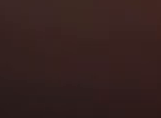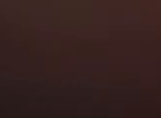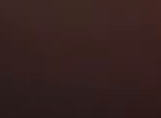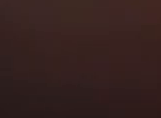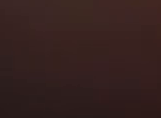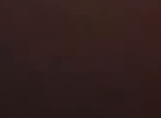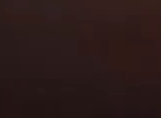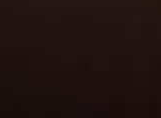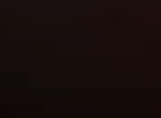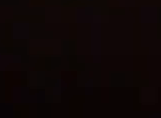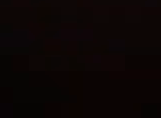hai hai